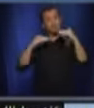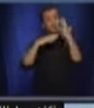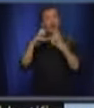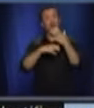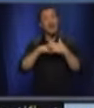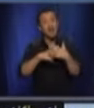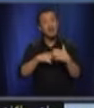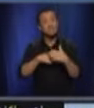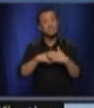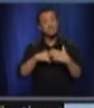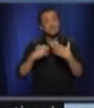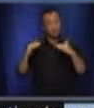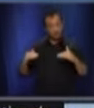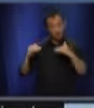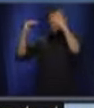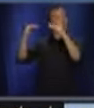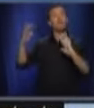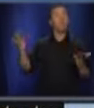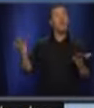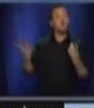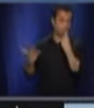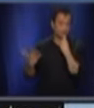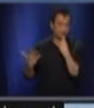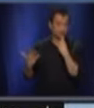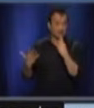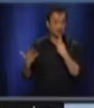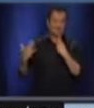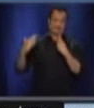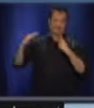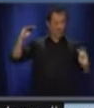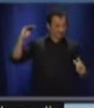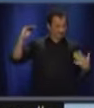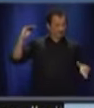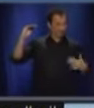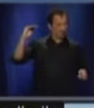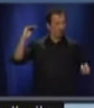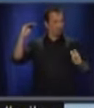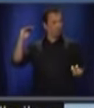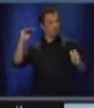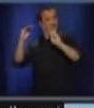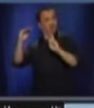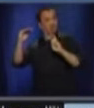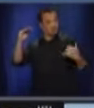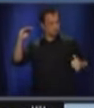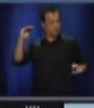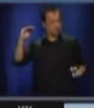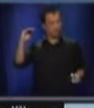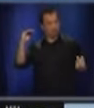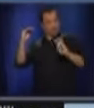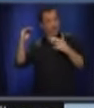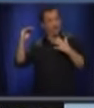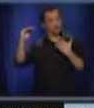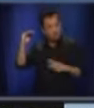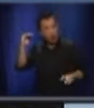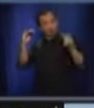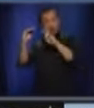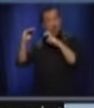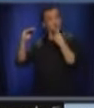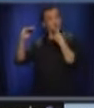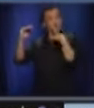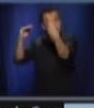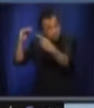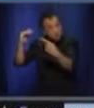rouge. Il y avait le vert, il y avait le jaune. Pour ces régions-là, maintenant, vous êtes dans l'orange, et la prochaine étape, ça